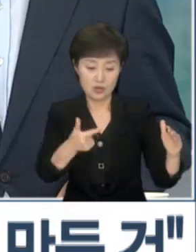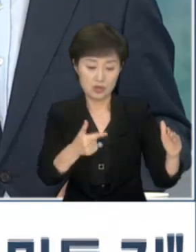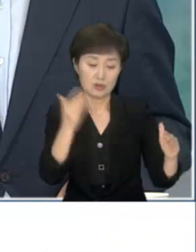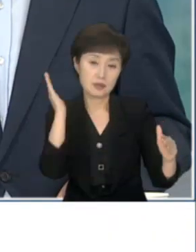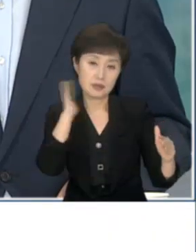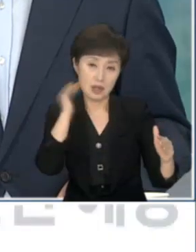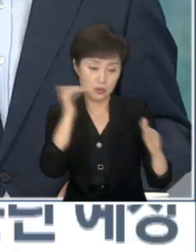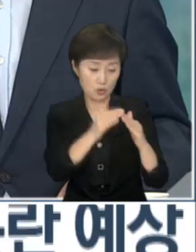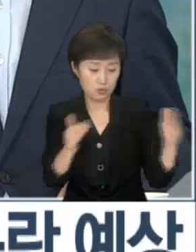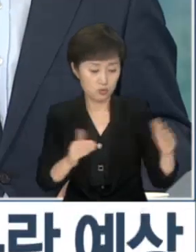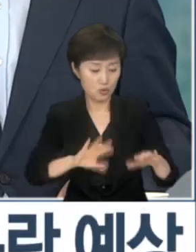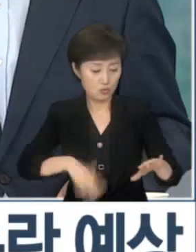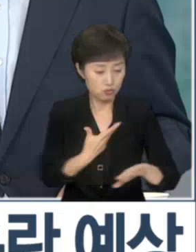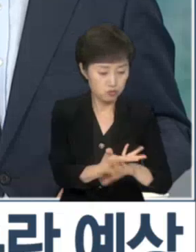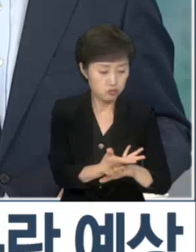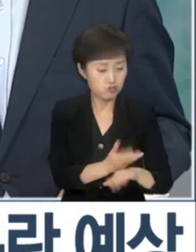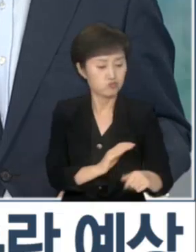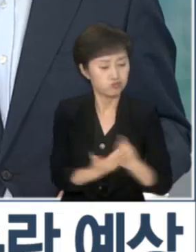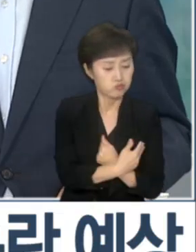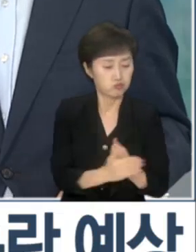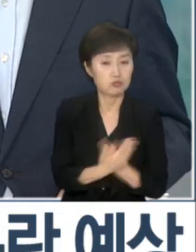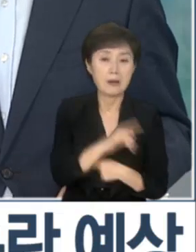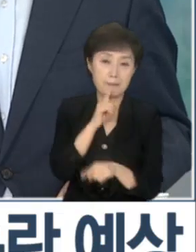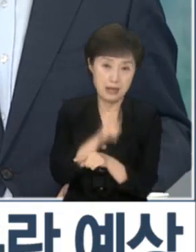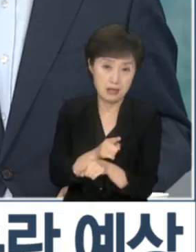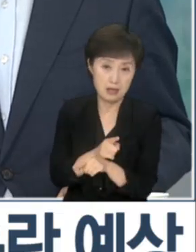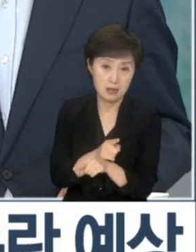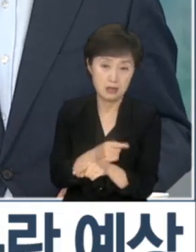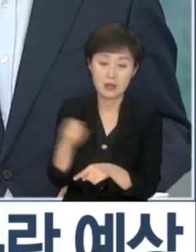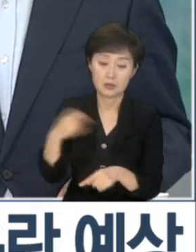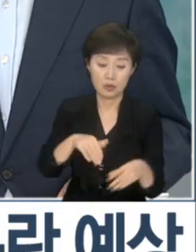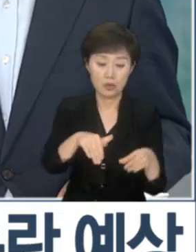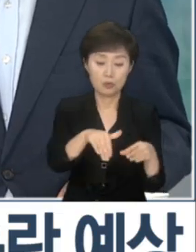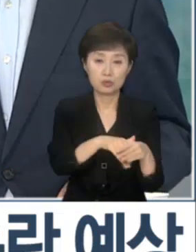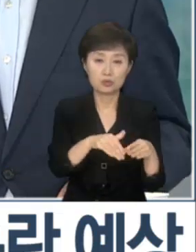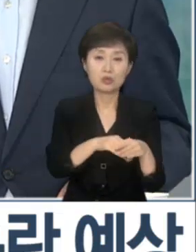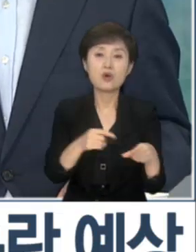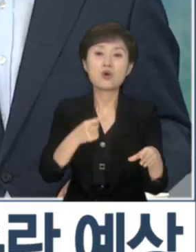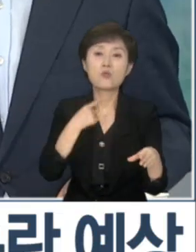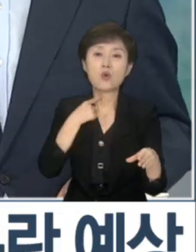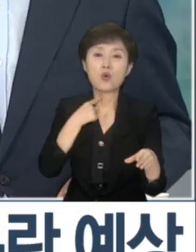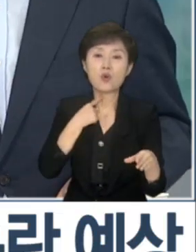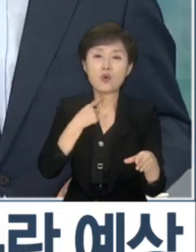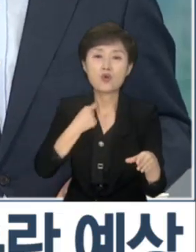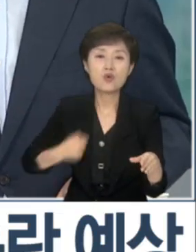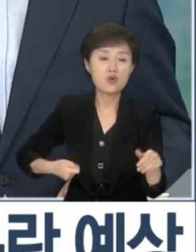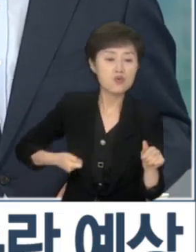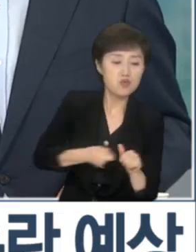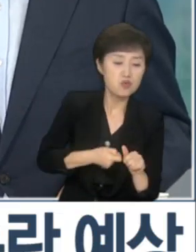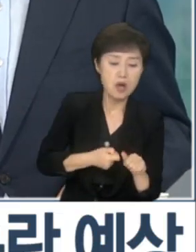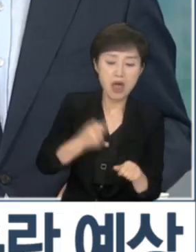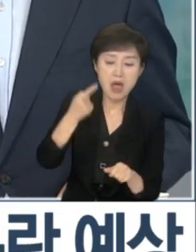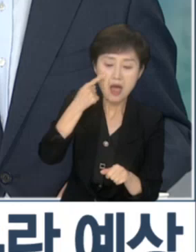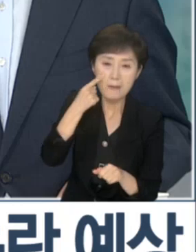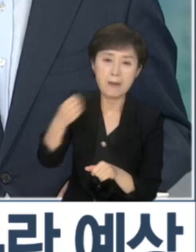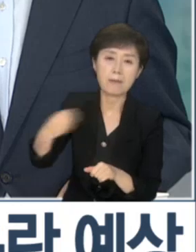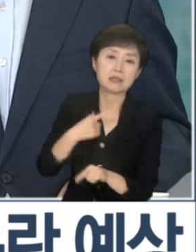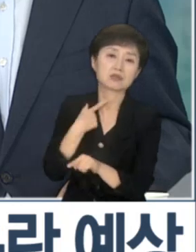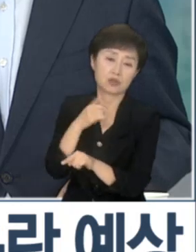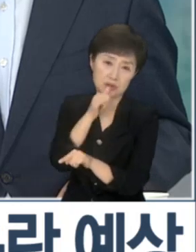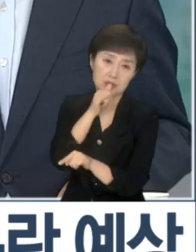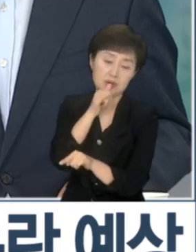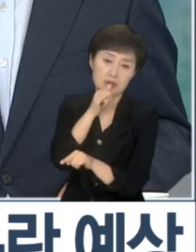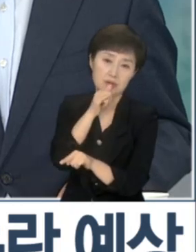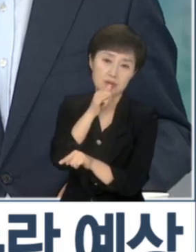쿠데타에 대해서도 옹호하는 발언을 하고 문재인 목을 따는 것은 시간 문제다 이런 발언도